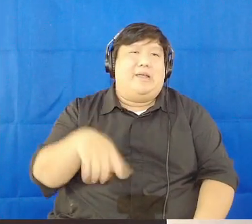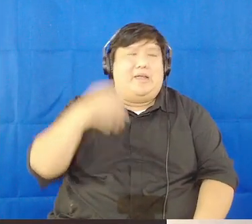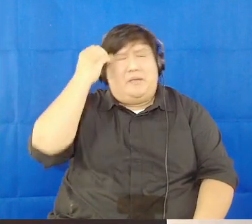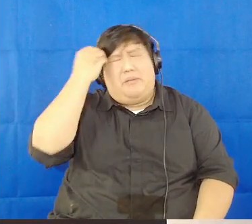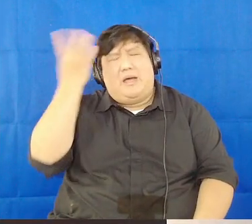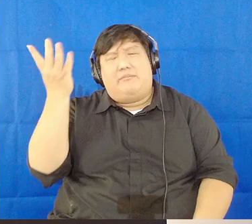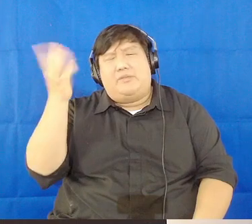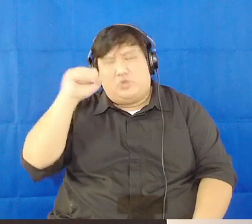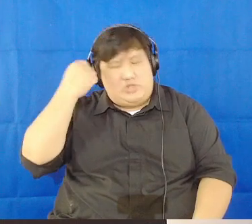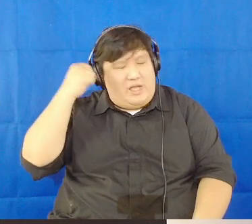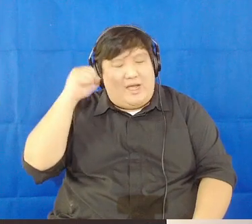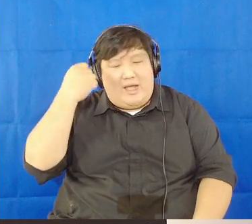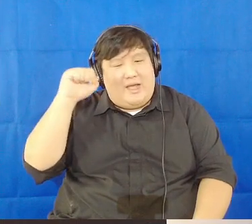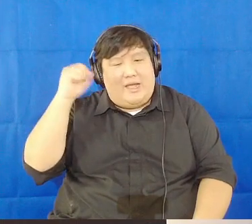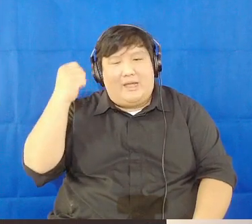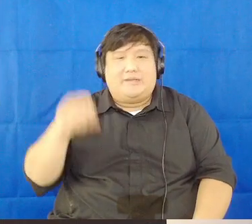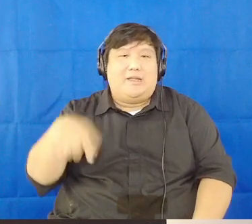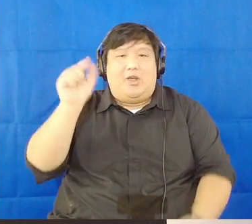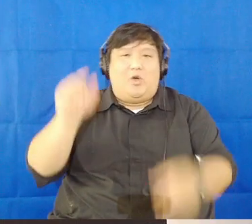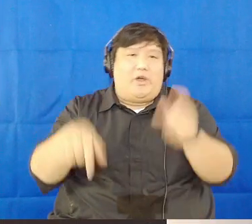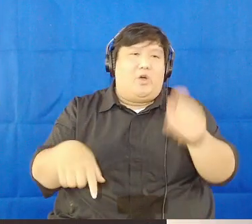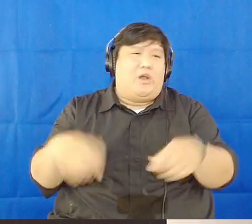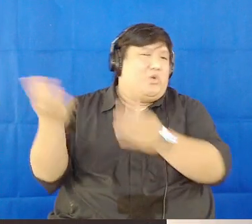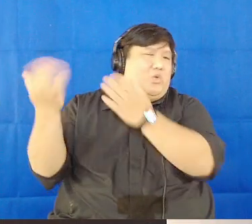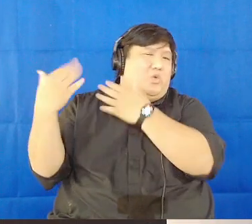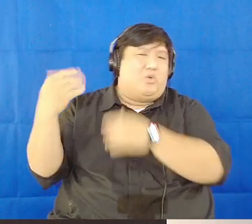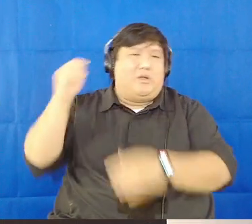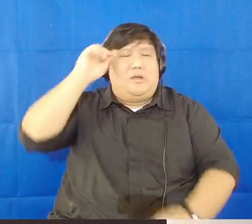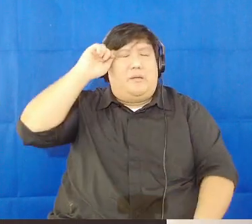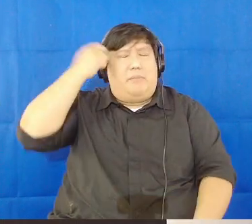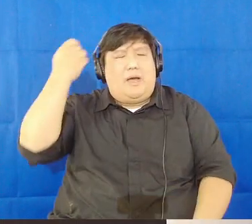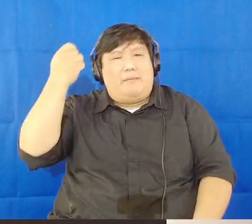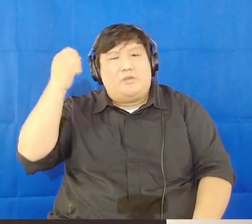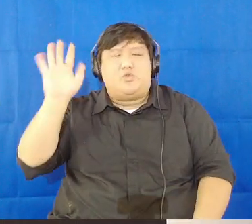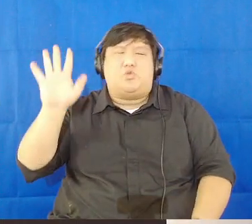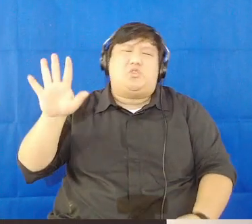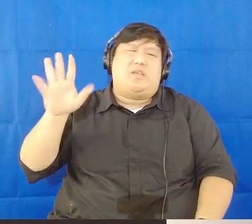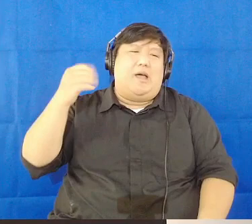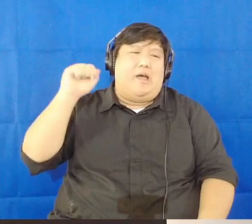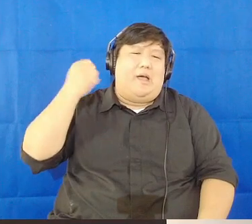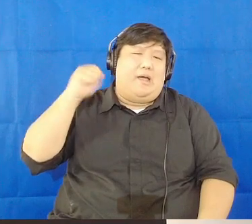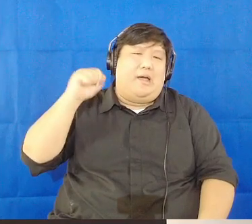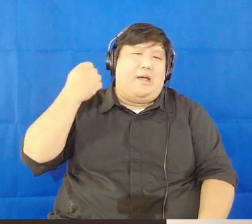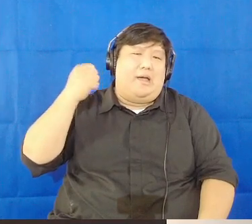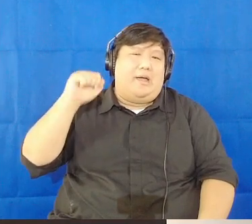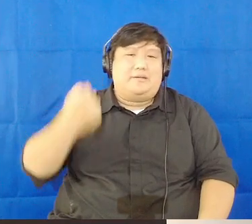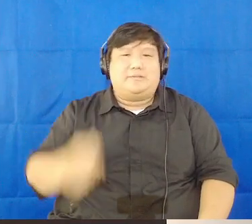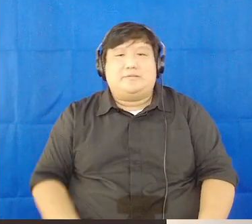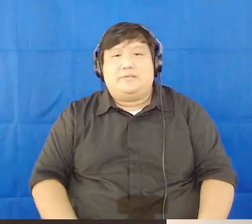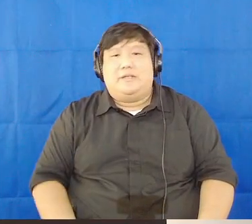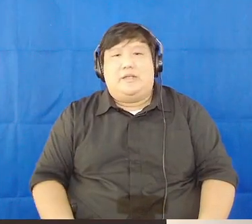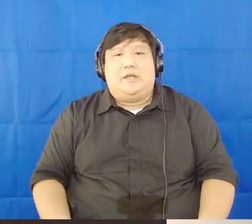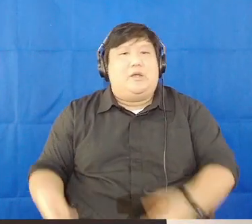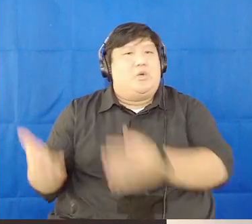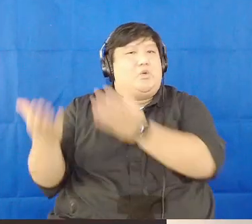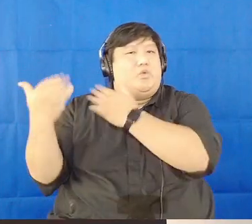ya. Orang-orang pada waktu itu pun juga sulit. Karena apa? Orang-orang pada waktu itu pun punya konsep sendiri tentang siapa Yesus,